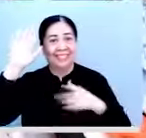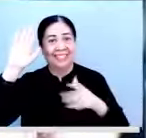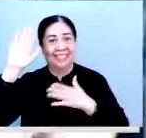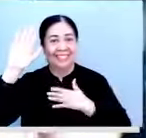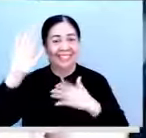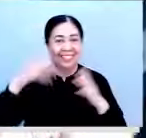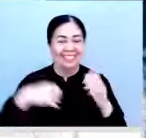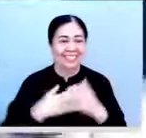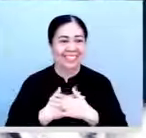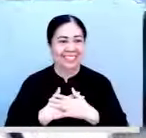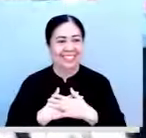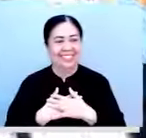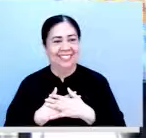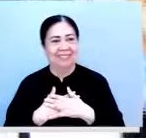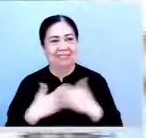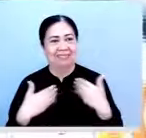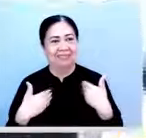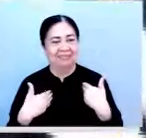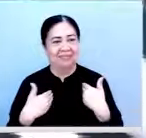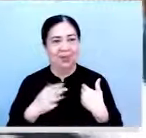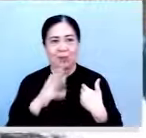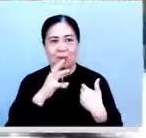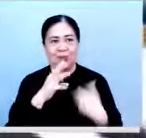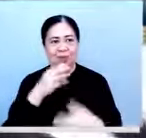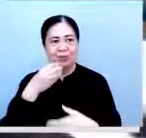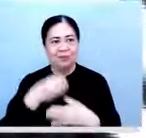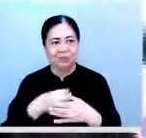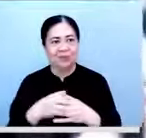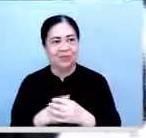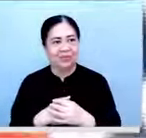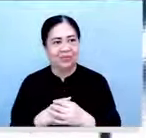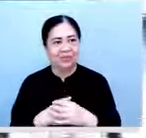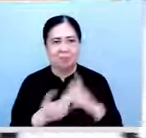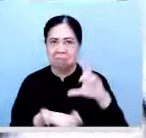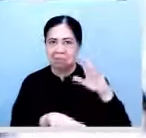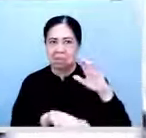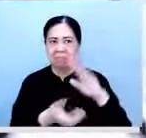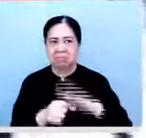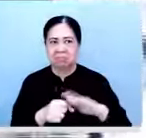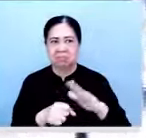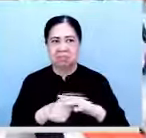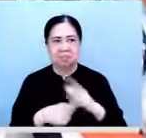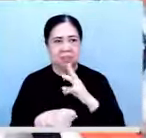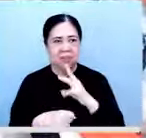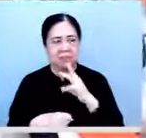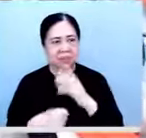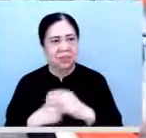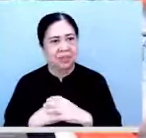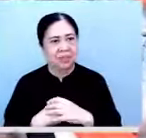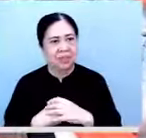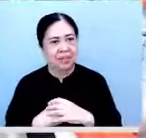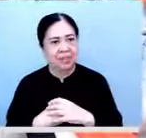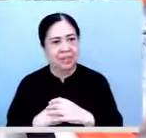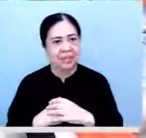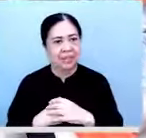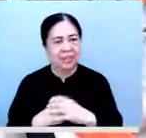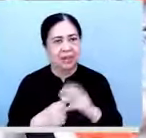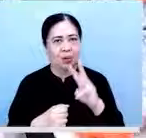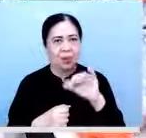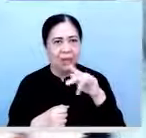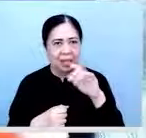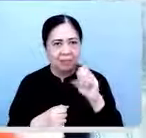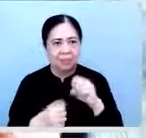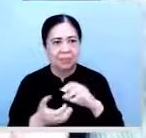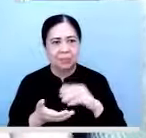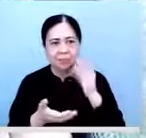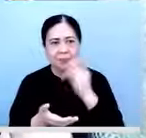Okay, so meron tayong water bottle. Ang laki ha, tingnan nyo naman, kasyang-kasya. Meron din tayong wipes. Oh, at saka